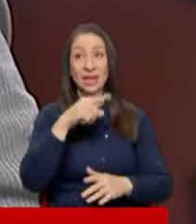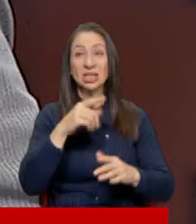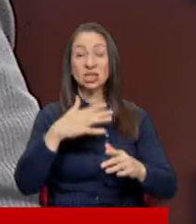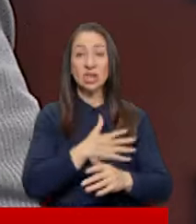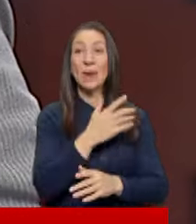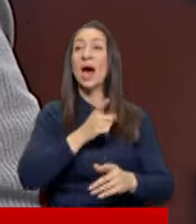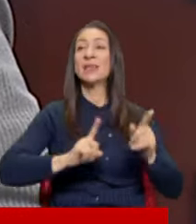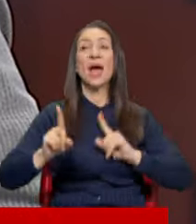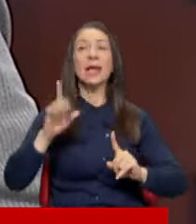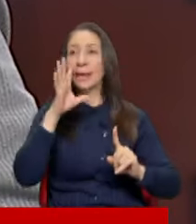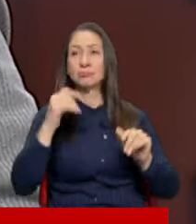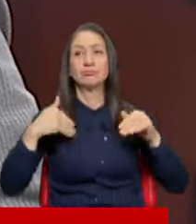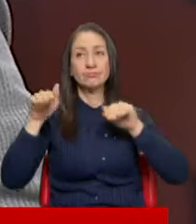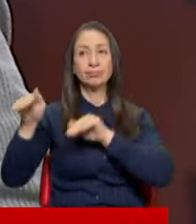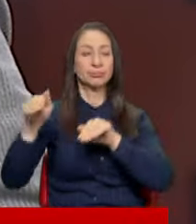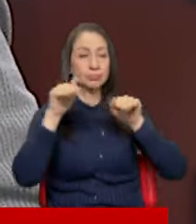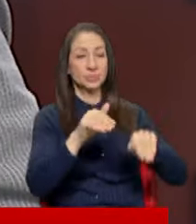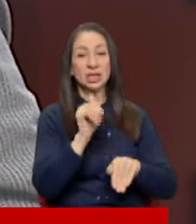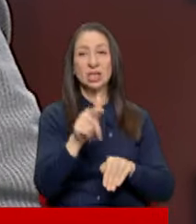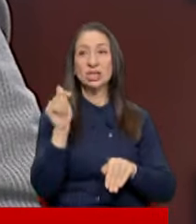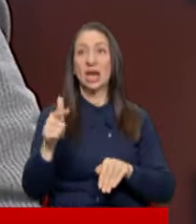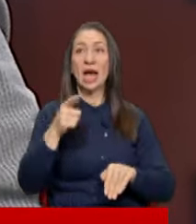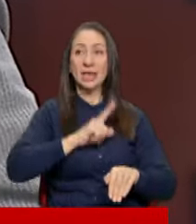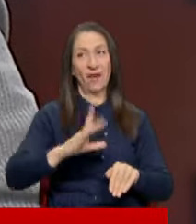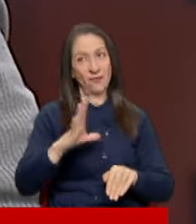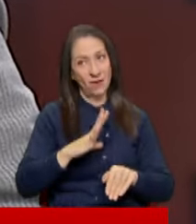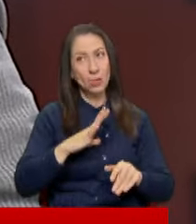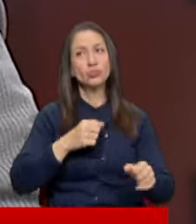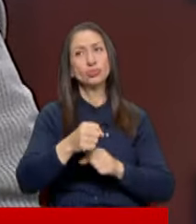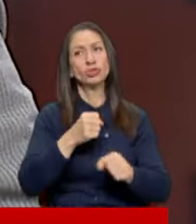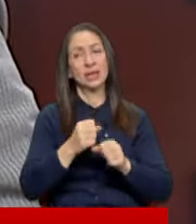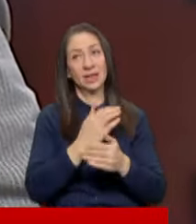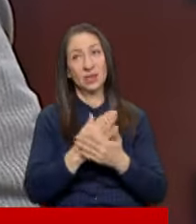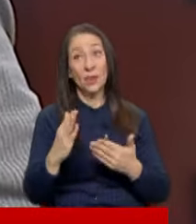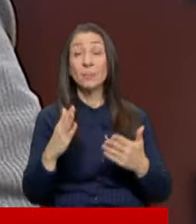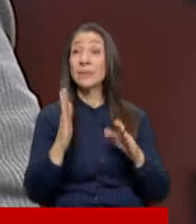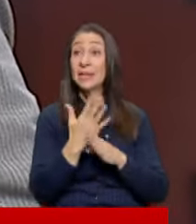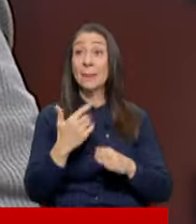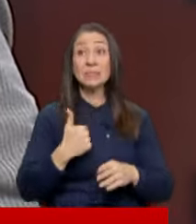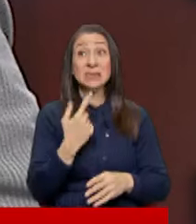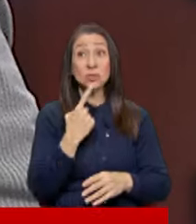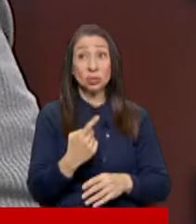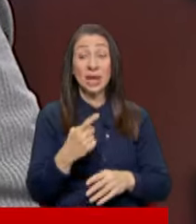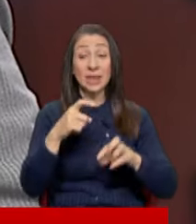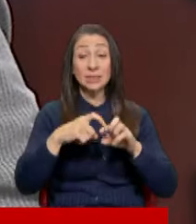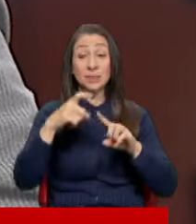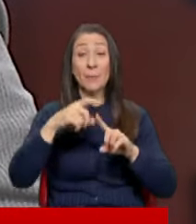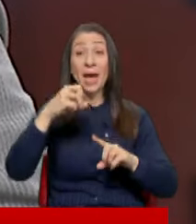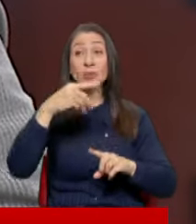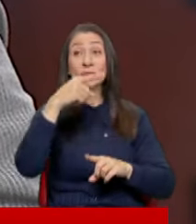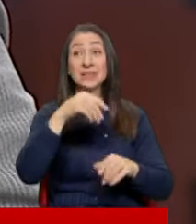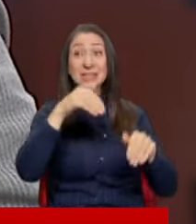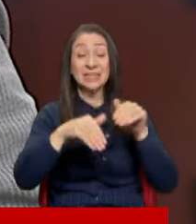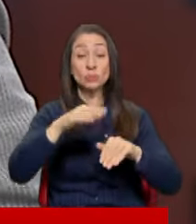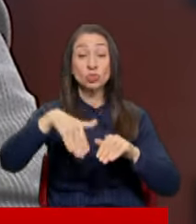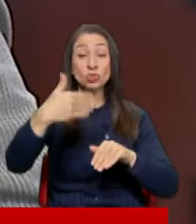CHP adaylarını destekliyoruz ilçelerde adaylarımızı çıkarttık mücadelemizi veriyoruz çünkü biz Diyoruz ki Recep Tayyip Erdoğan